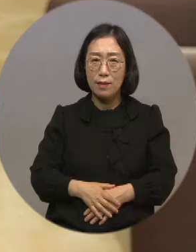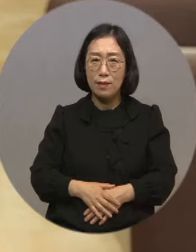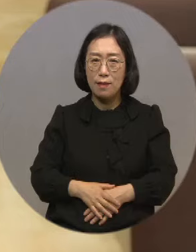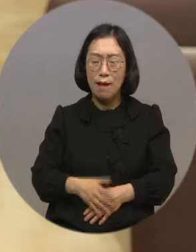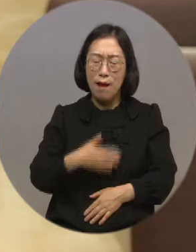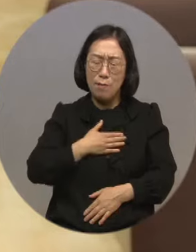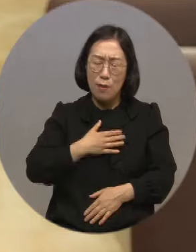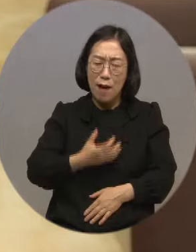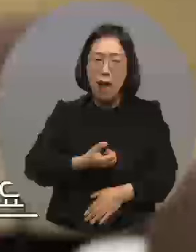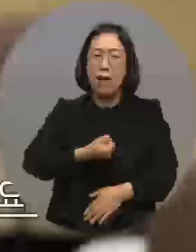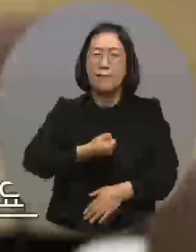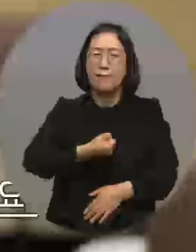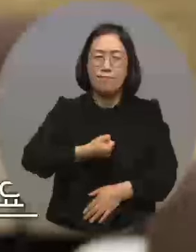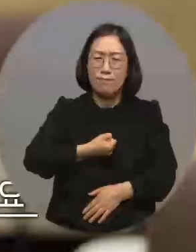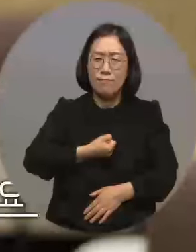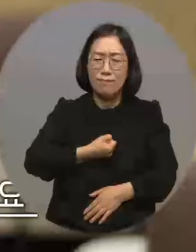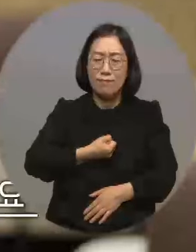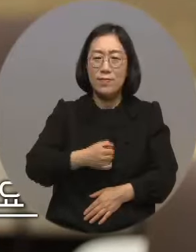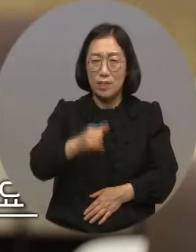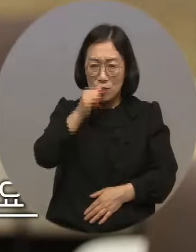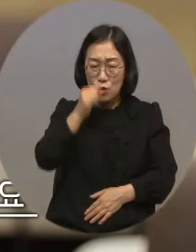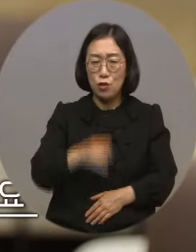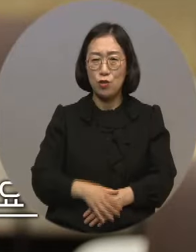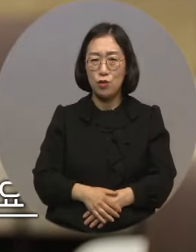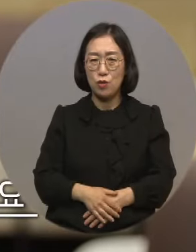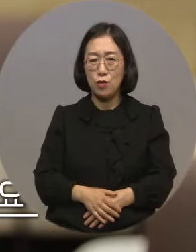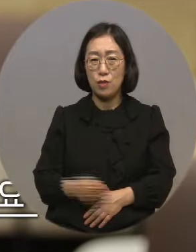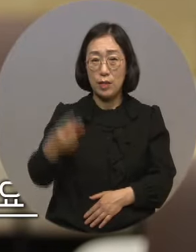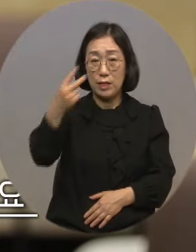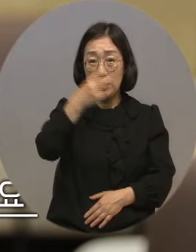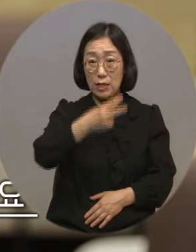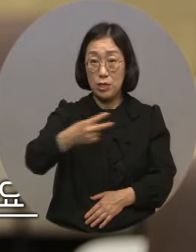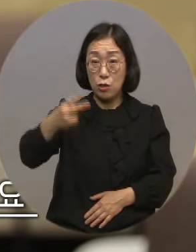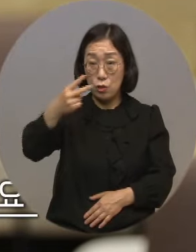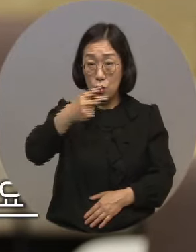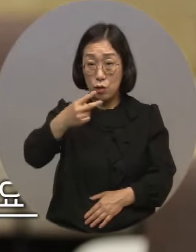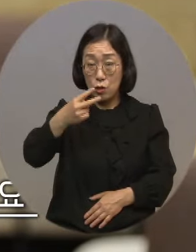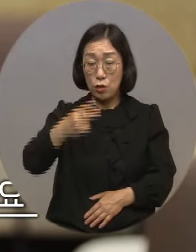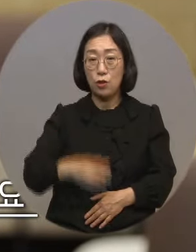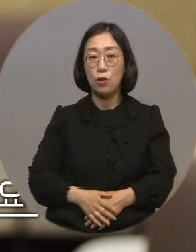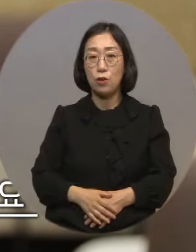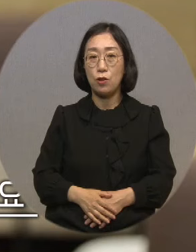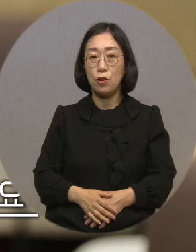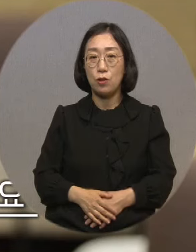한이 맺혔는데 정확히 2000년에